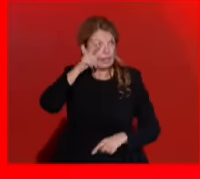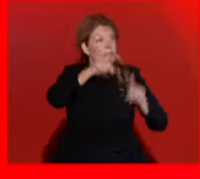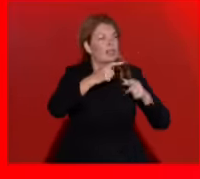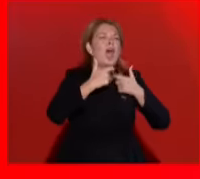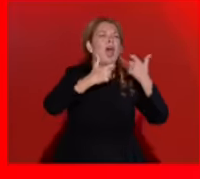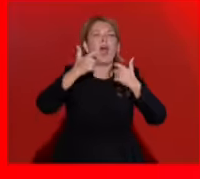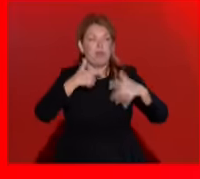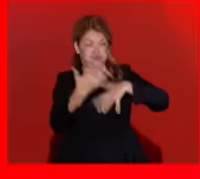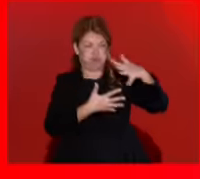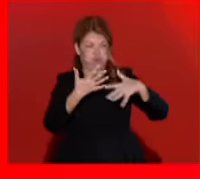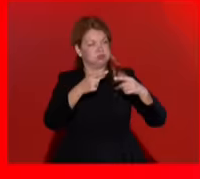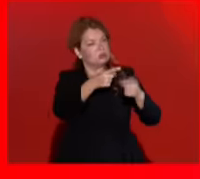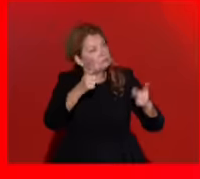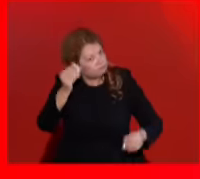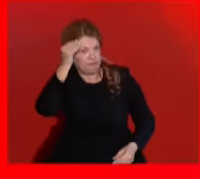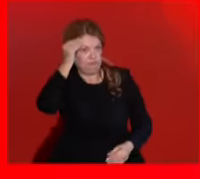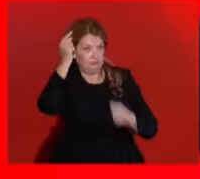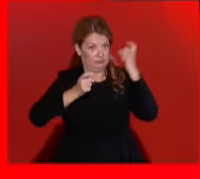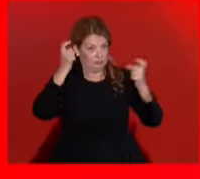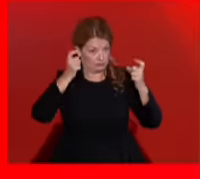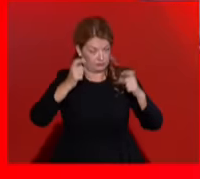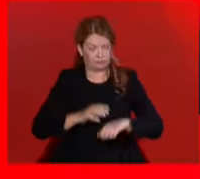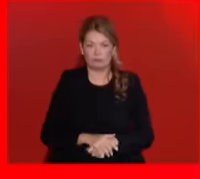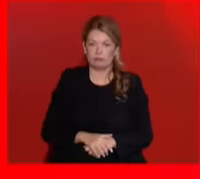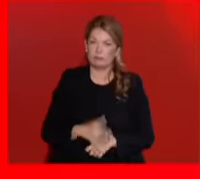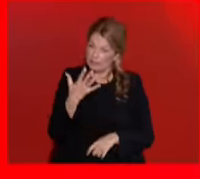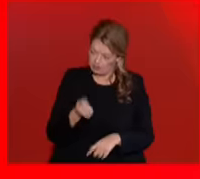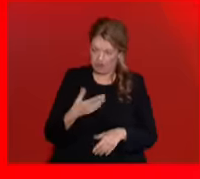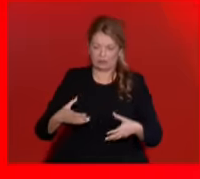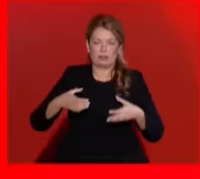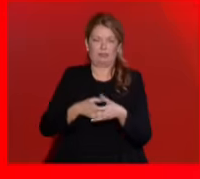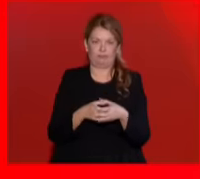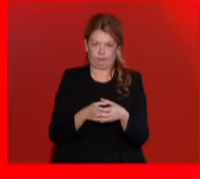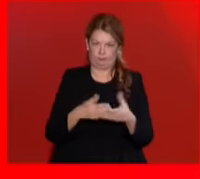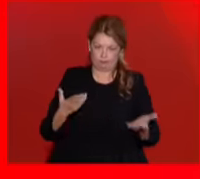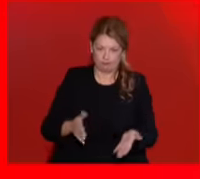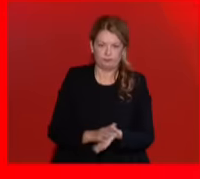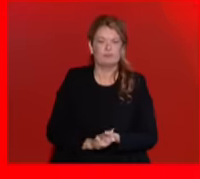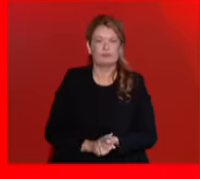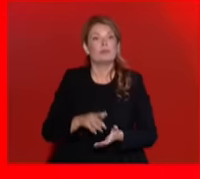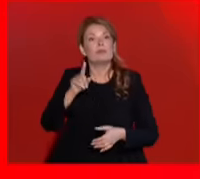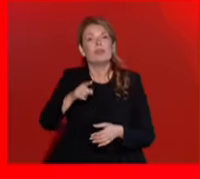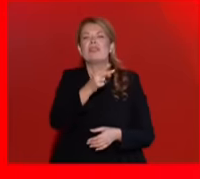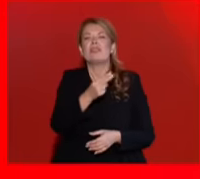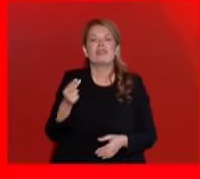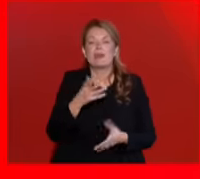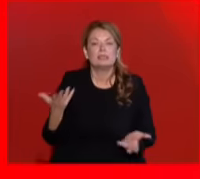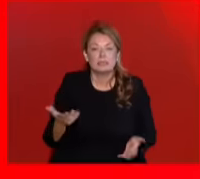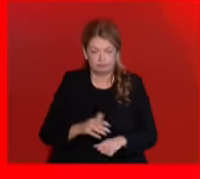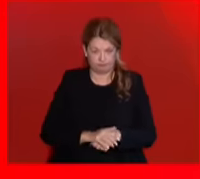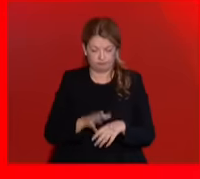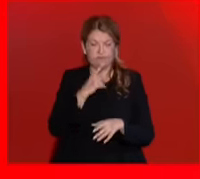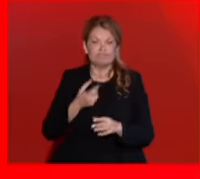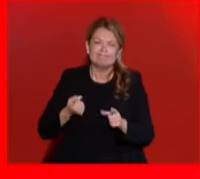φωνασκούντες και οι διαμαρτυρόμενοι. Υπάρχει το κίνημα των εποχικών πυροσβεστών. Στο πλευρό αυτού του